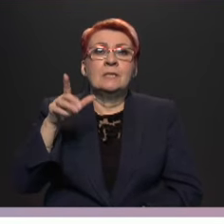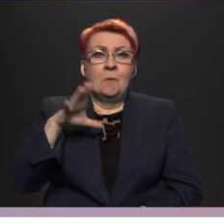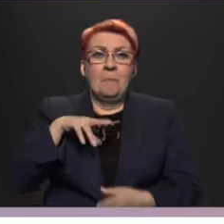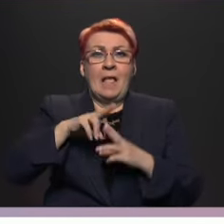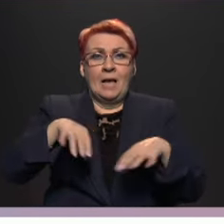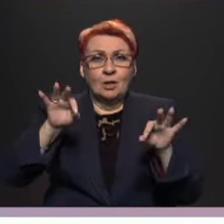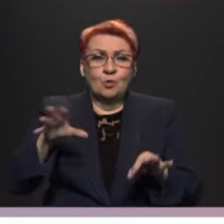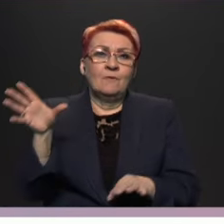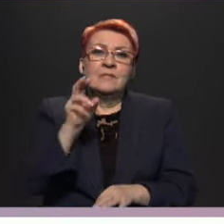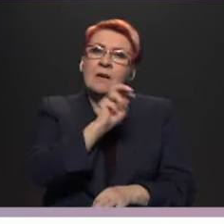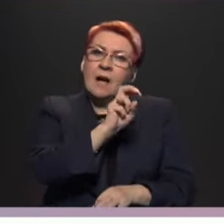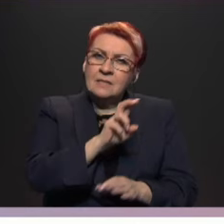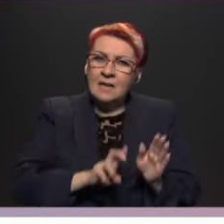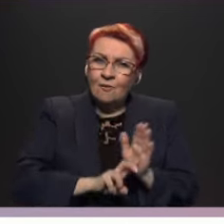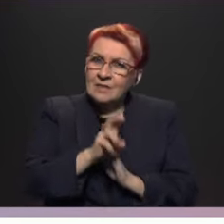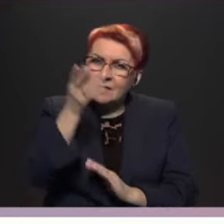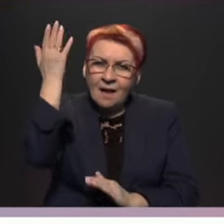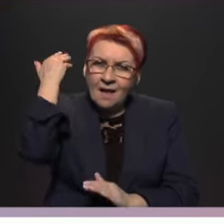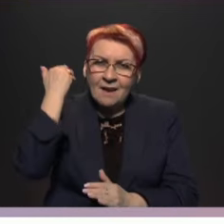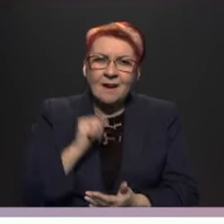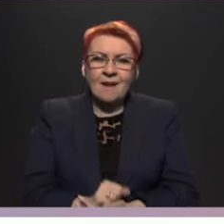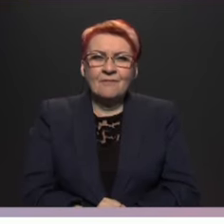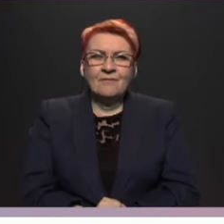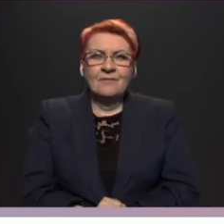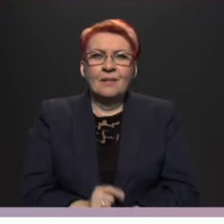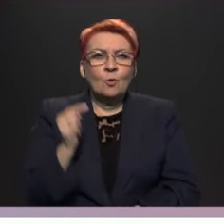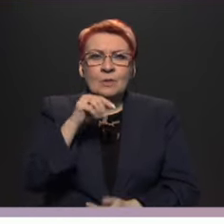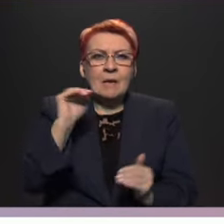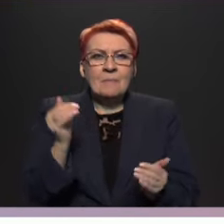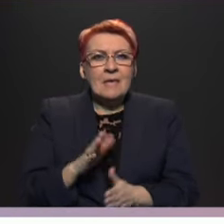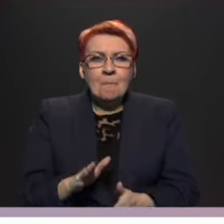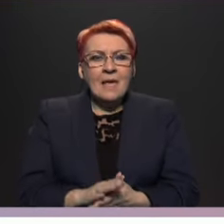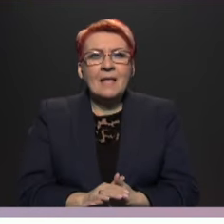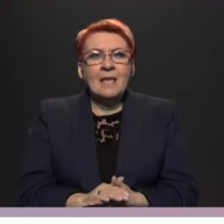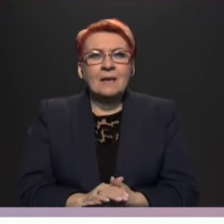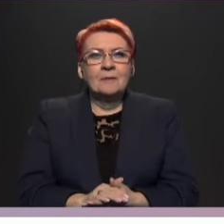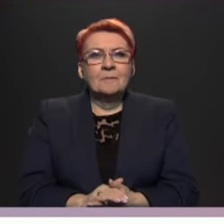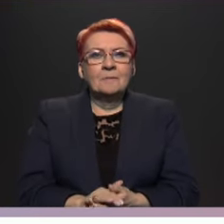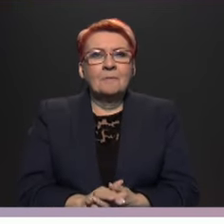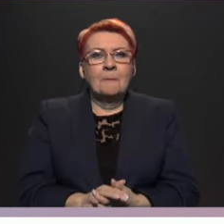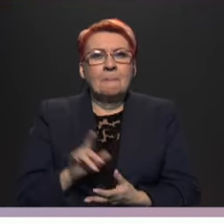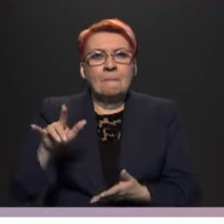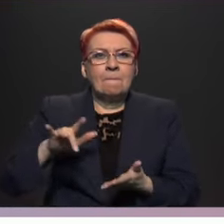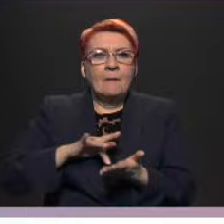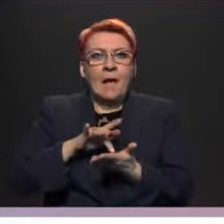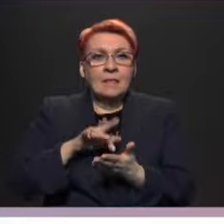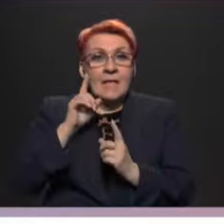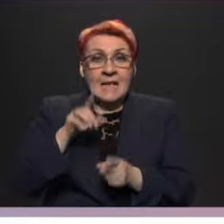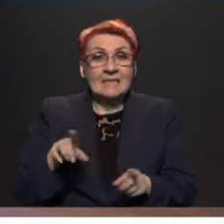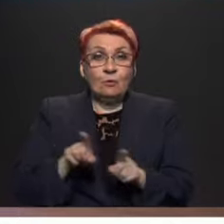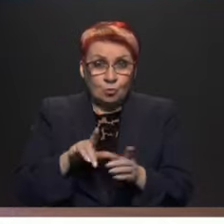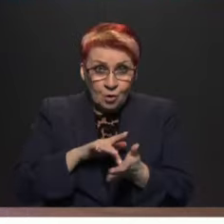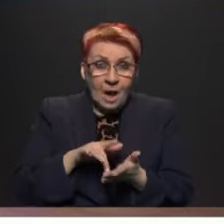все ходили в церковь, но, тем не менее, не оставляли никаких вот гаданий там и все такого.